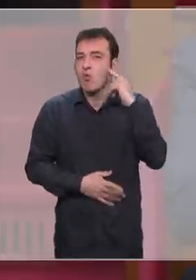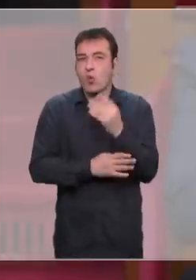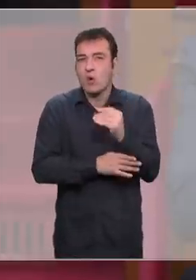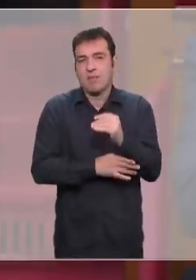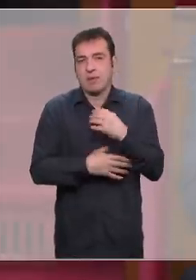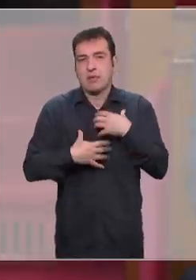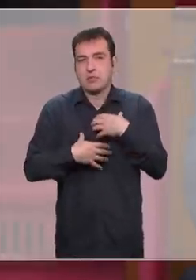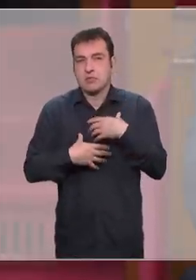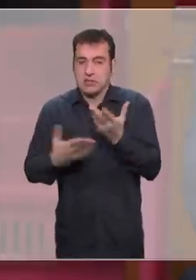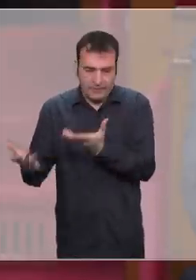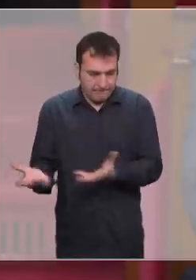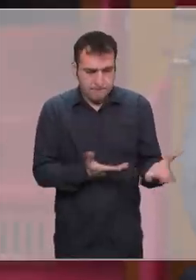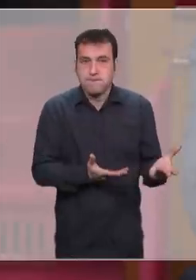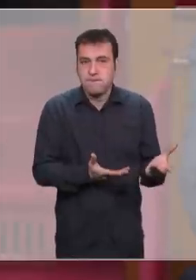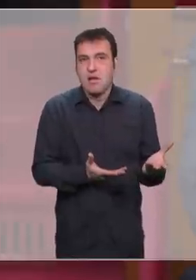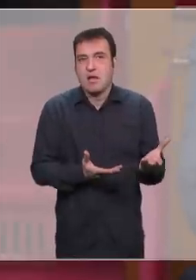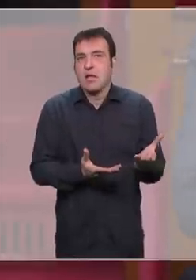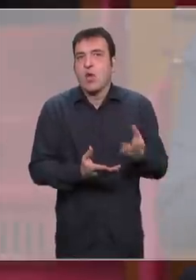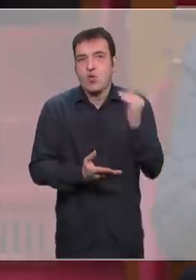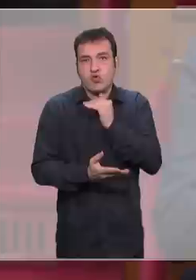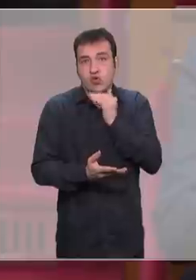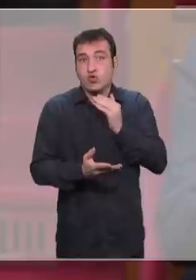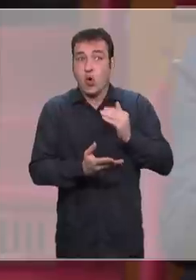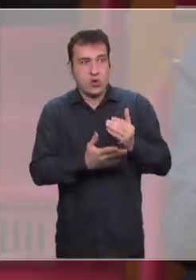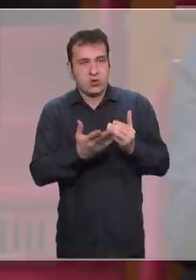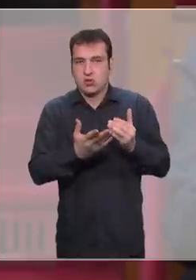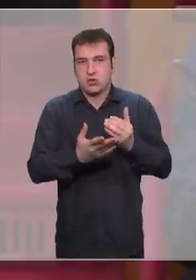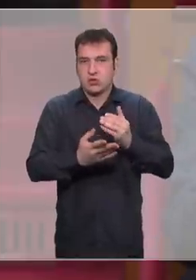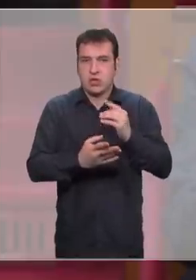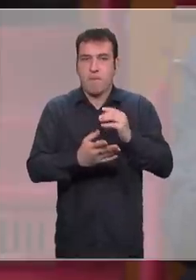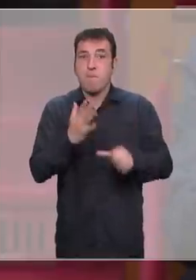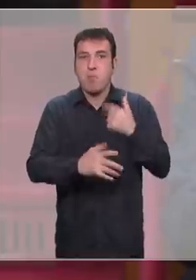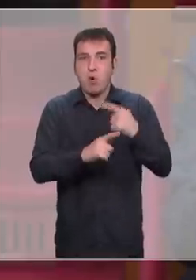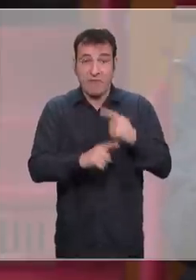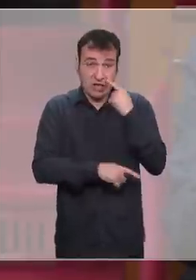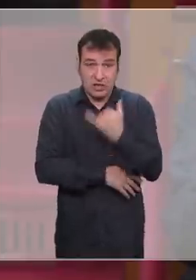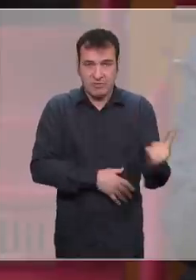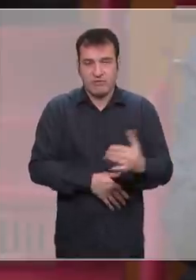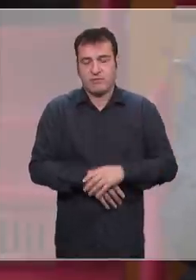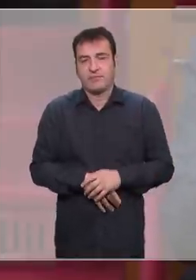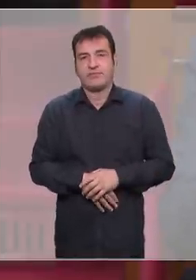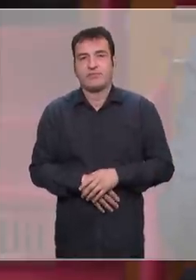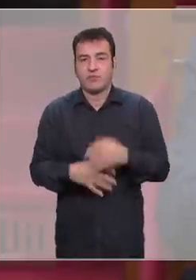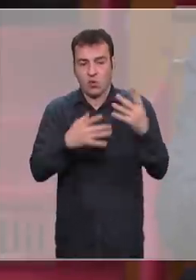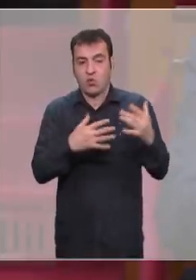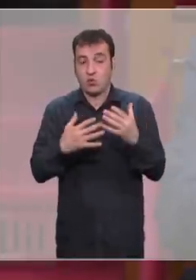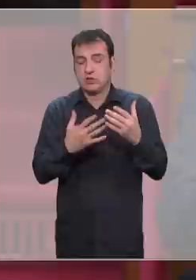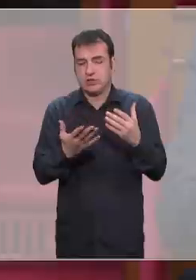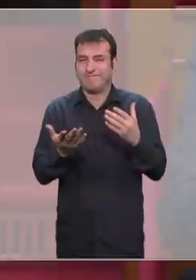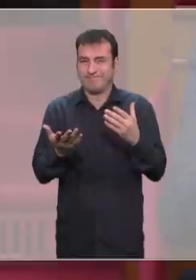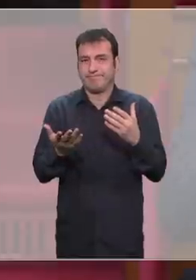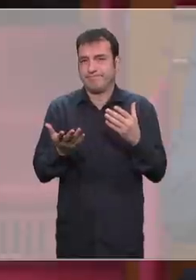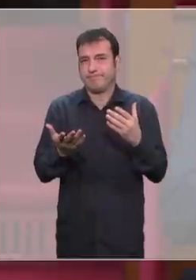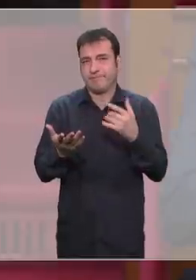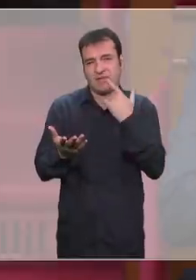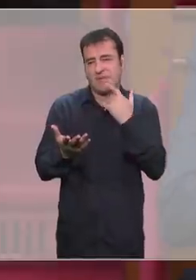10 ans, ce qui suscite l'inquiétude légitime de nombreux parents. Ces chiffres laissent entrevoir une hausse des hospitalisations